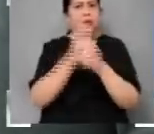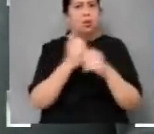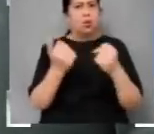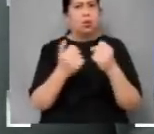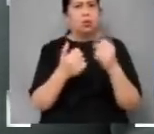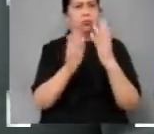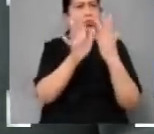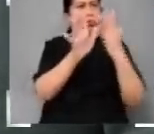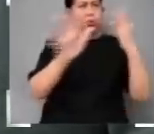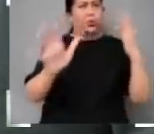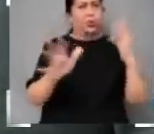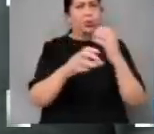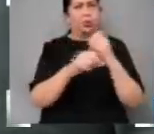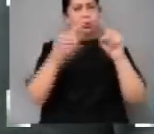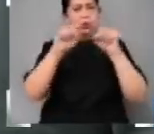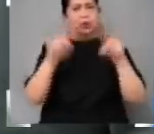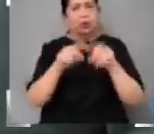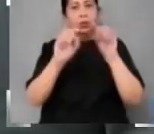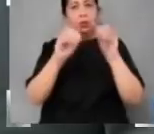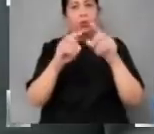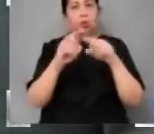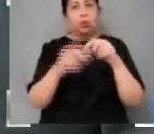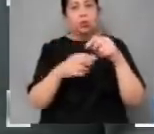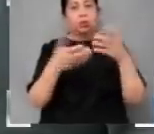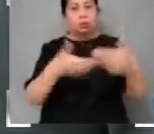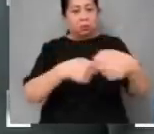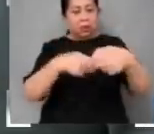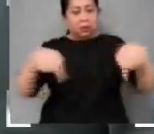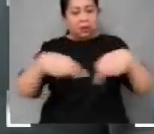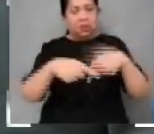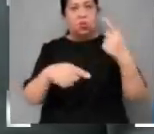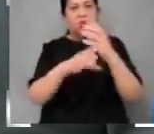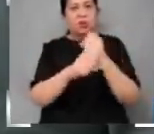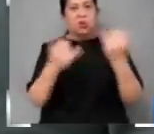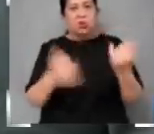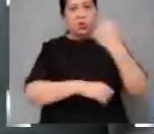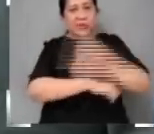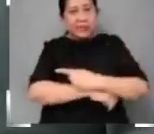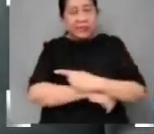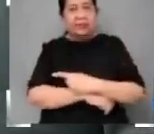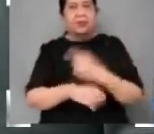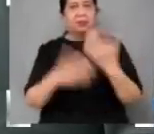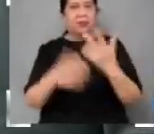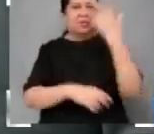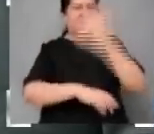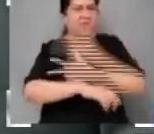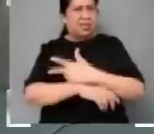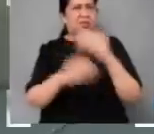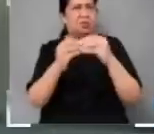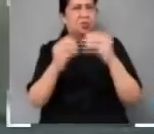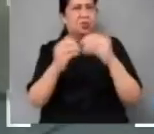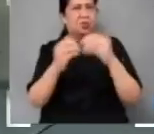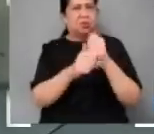dahil yung nakalagay daw sa basket, yun lang daw ang makakuha ngayon. Siguro tatlong araw pa ako siguro makakuha sa